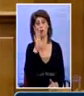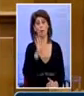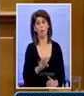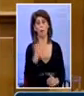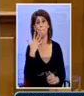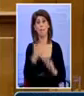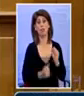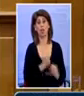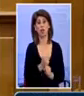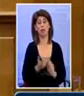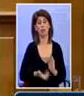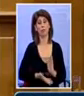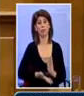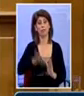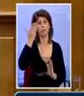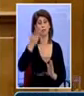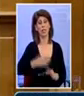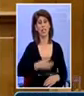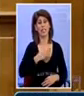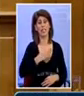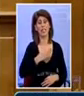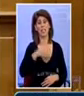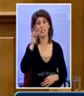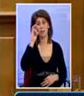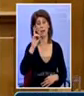5 χρόνια τώρα, κύριε Σαμαρά και κυρίες και κύριοι,